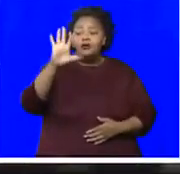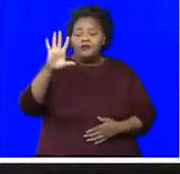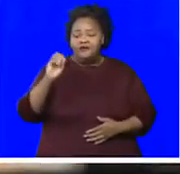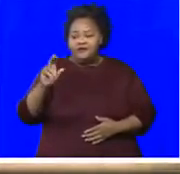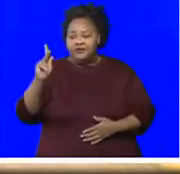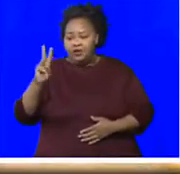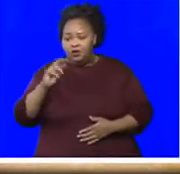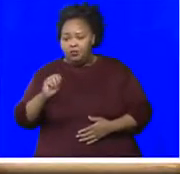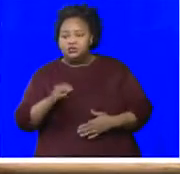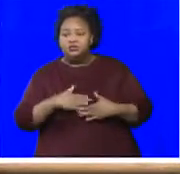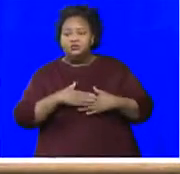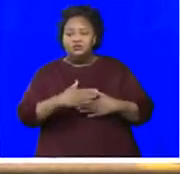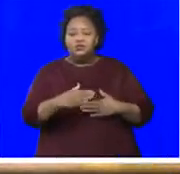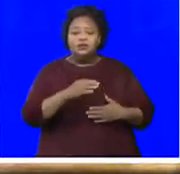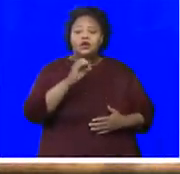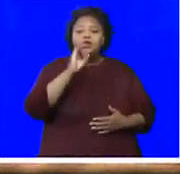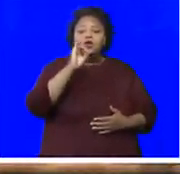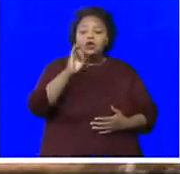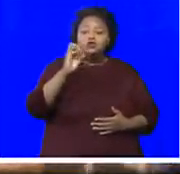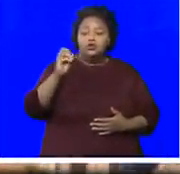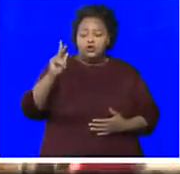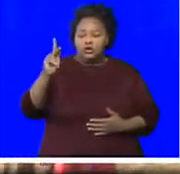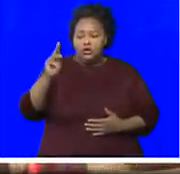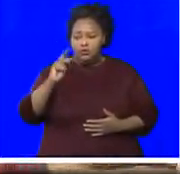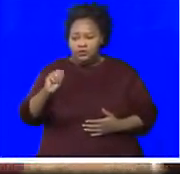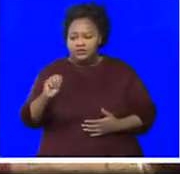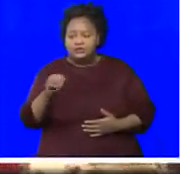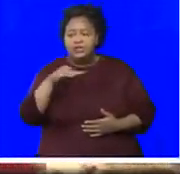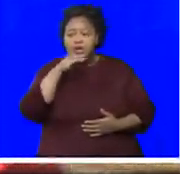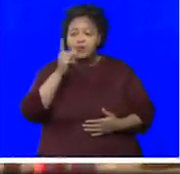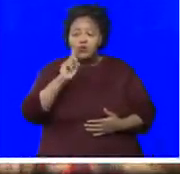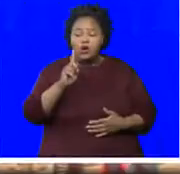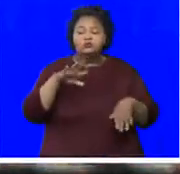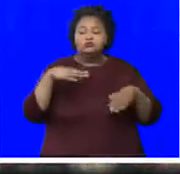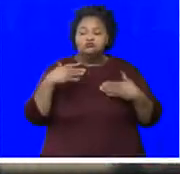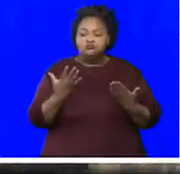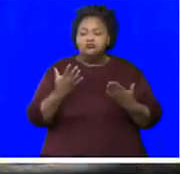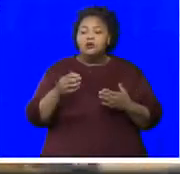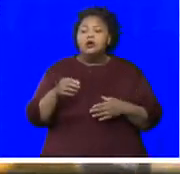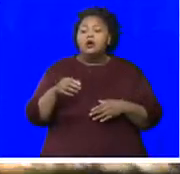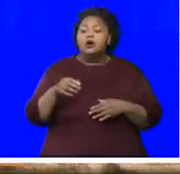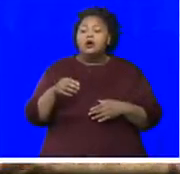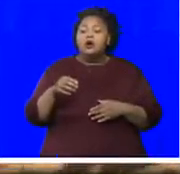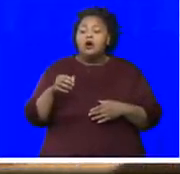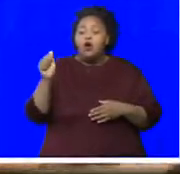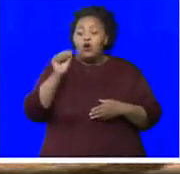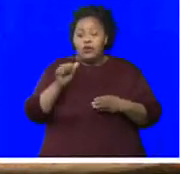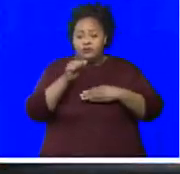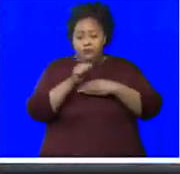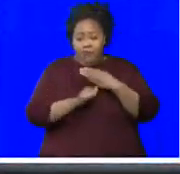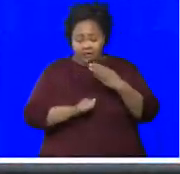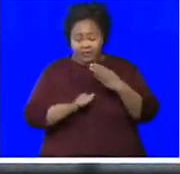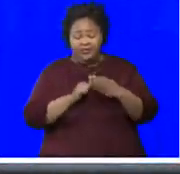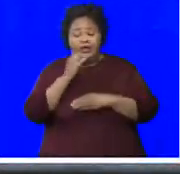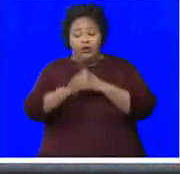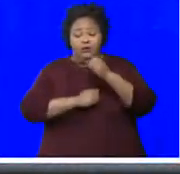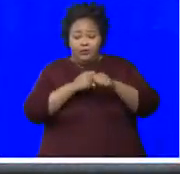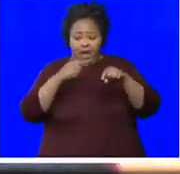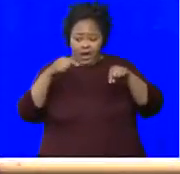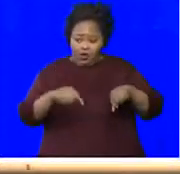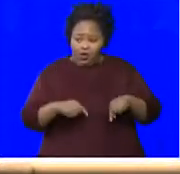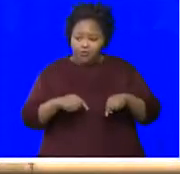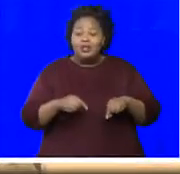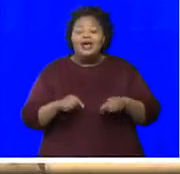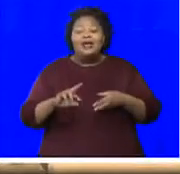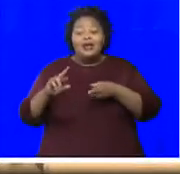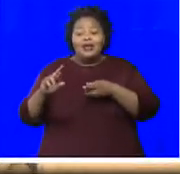kuyofika emakhulwini lamabili 200 kilometers lokubheka ukuthi ibe seyiphelile ngenyanga yengci kulomnyaka losetulu